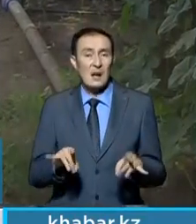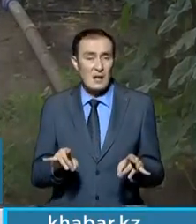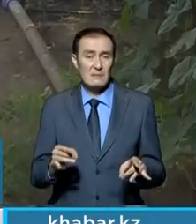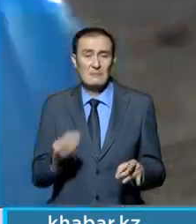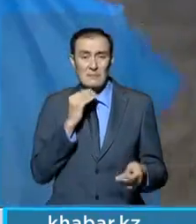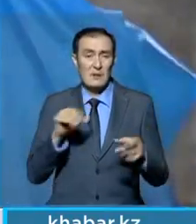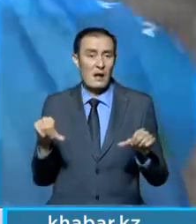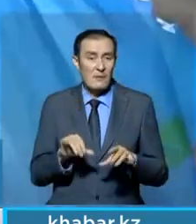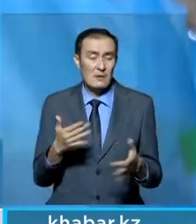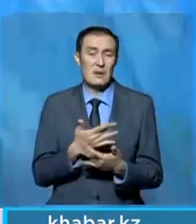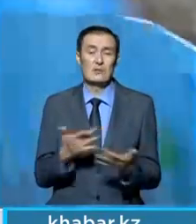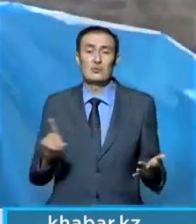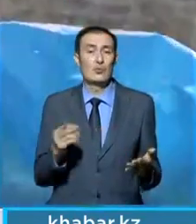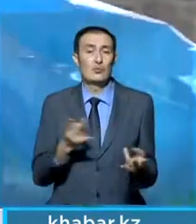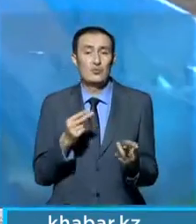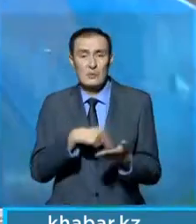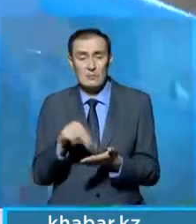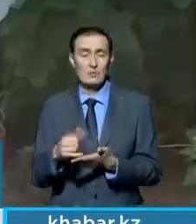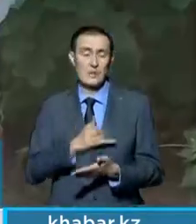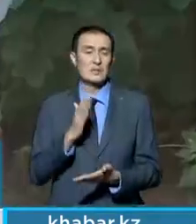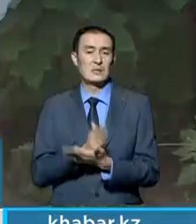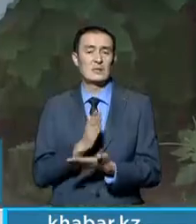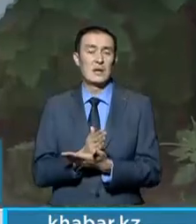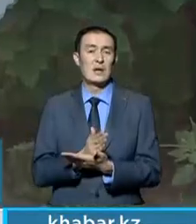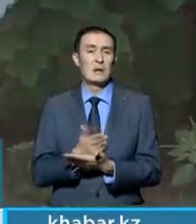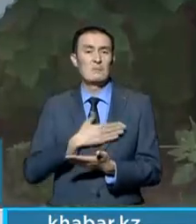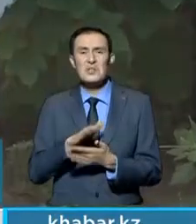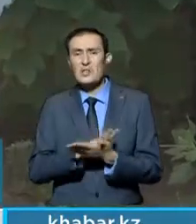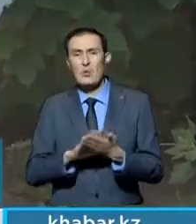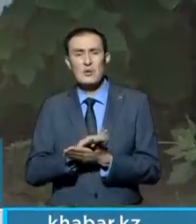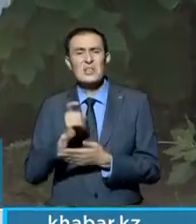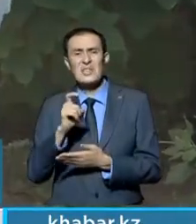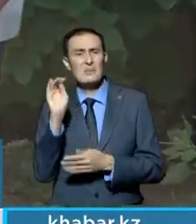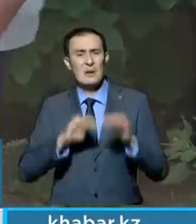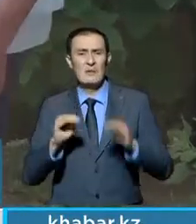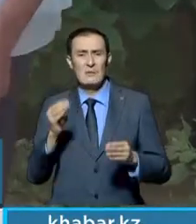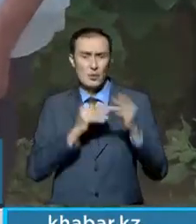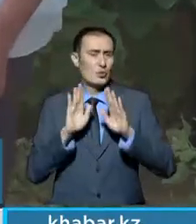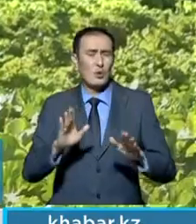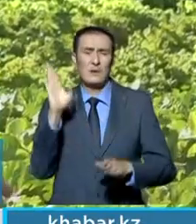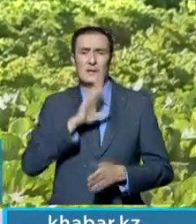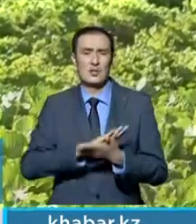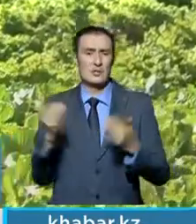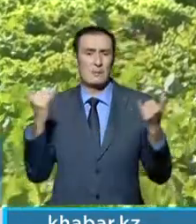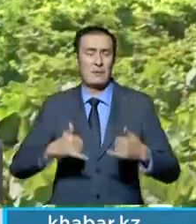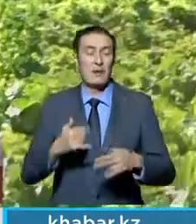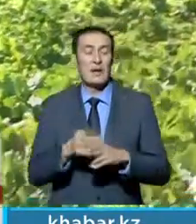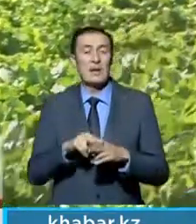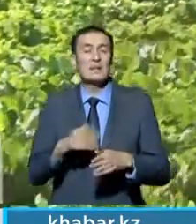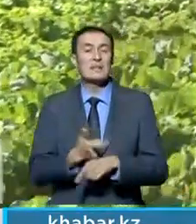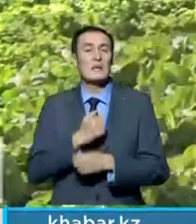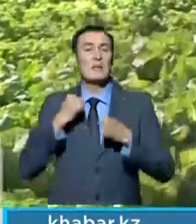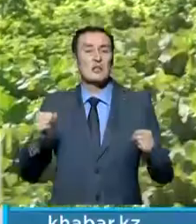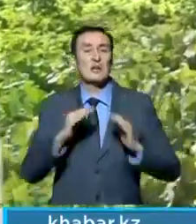Вот что для дома, вот это все у нас есть. Мы не пичкаем всяких химикатов. Вот Водой, чистой водой. В регионе это одна из самых